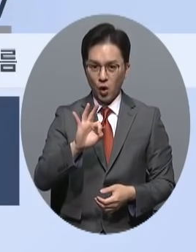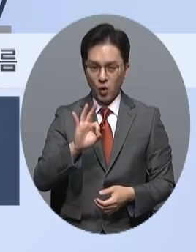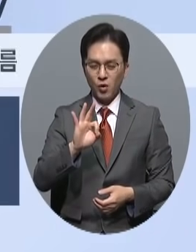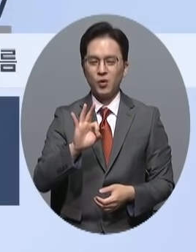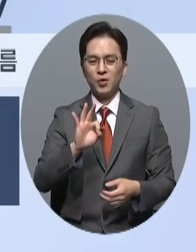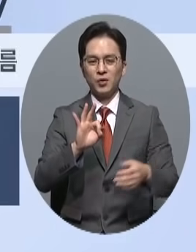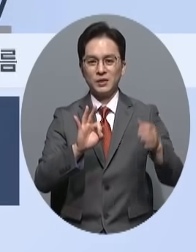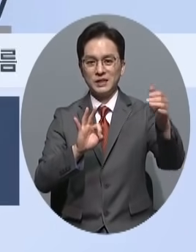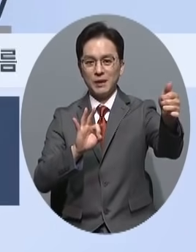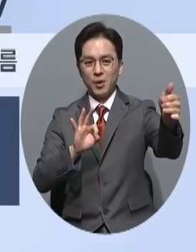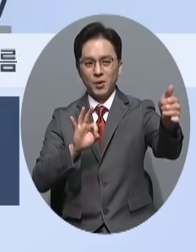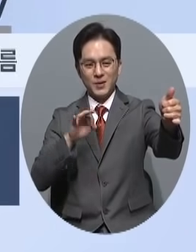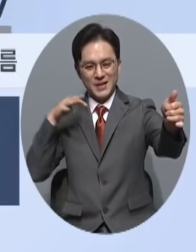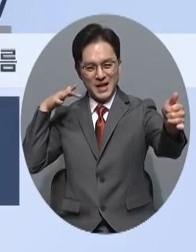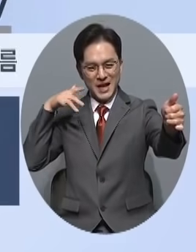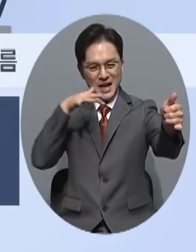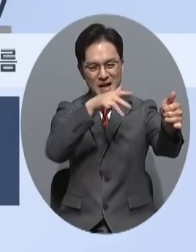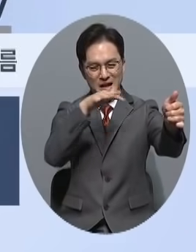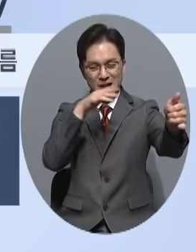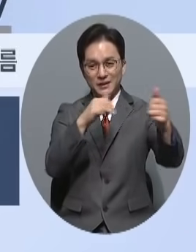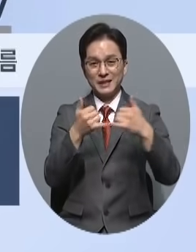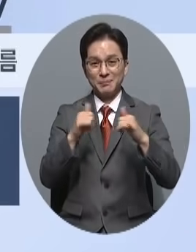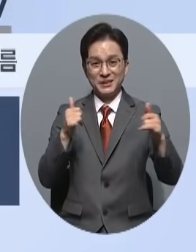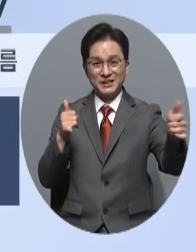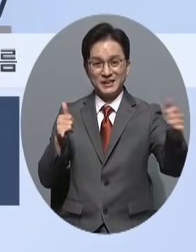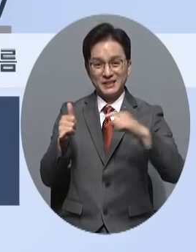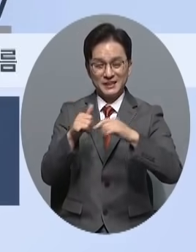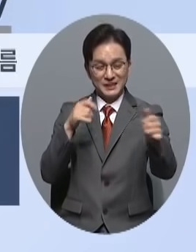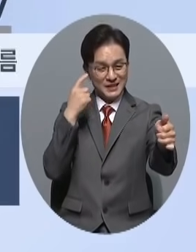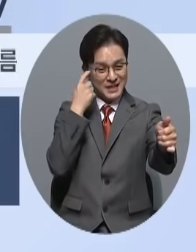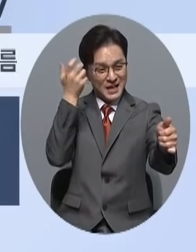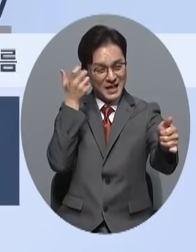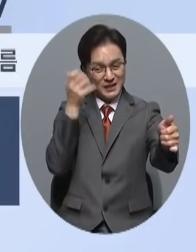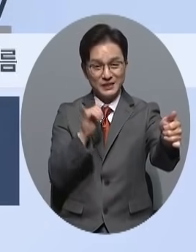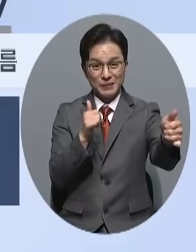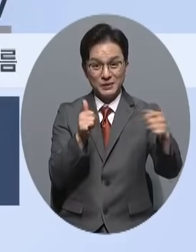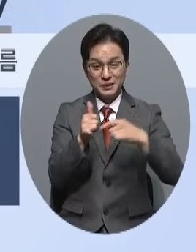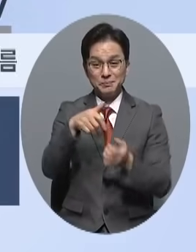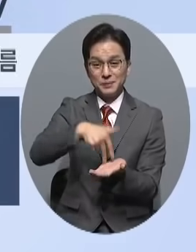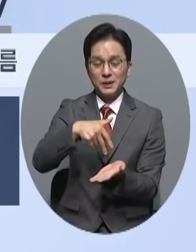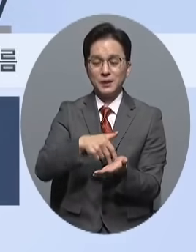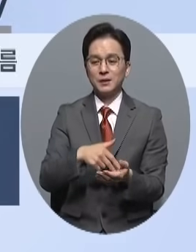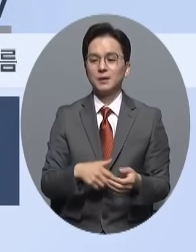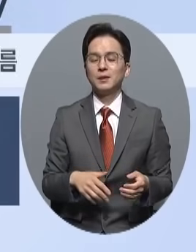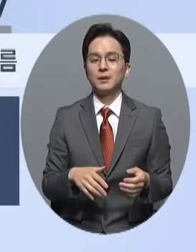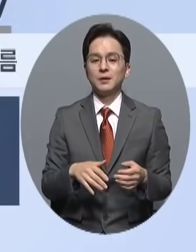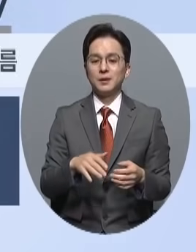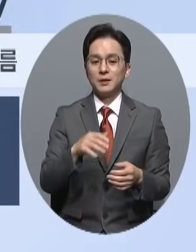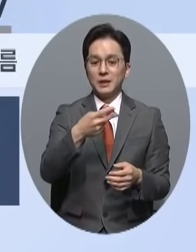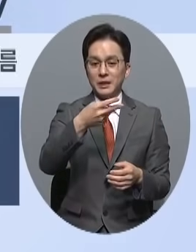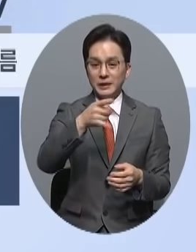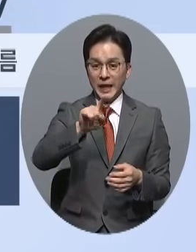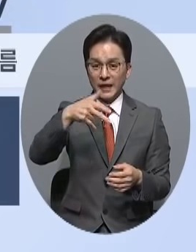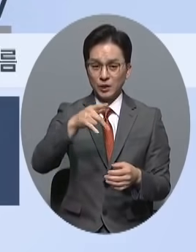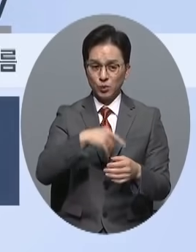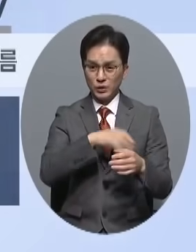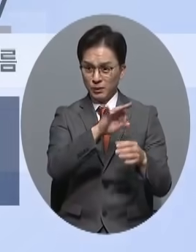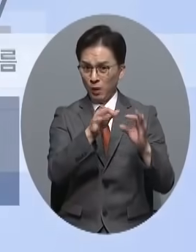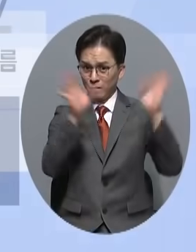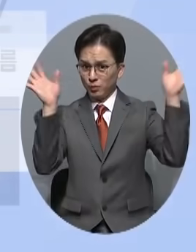있고요. 그다음에 이 직전에 있었던 호남 경선에서 이재명 지사가 또 전체적으로 50%를 유지를 했습니다. 맞습니다.